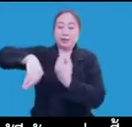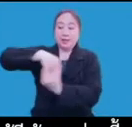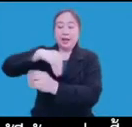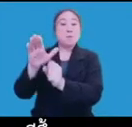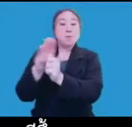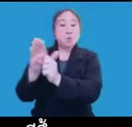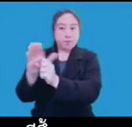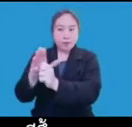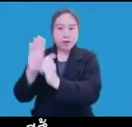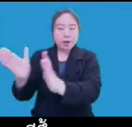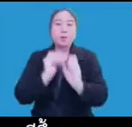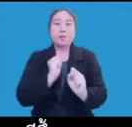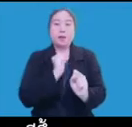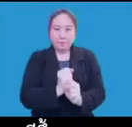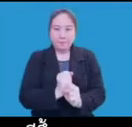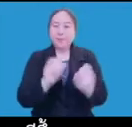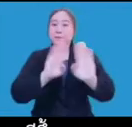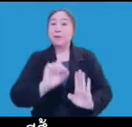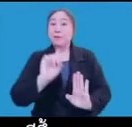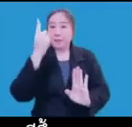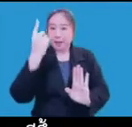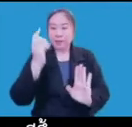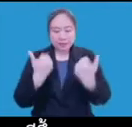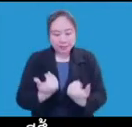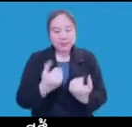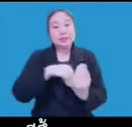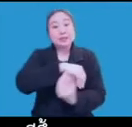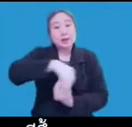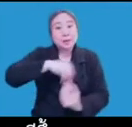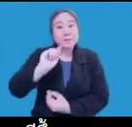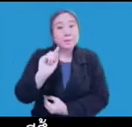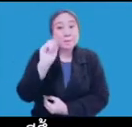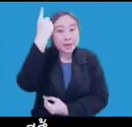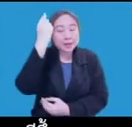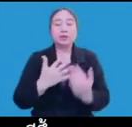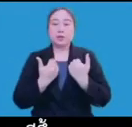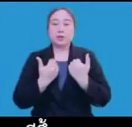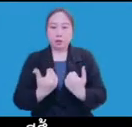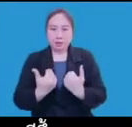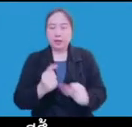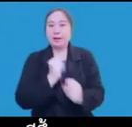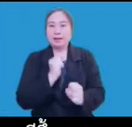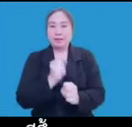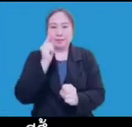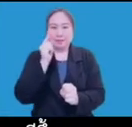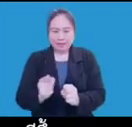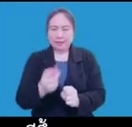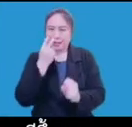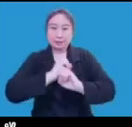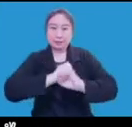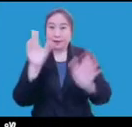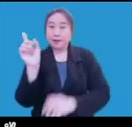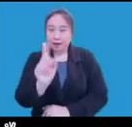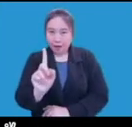ญาของชีวิตพอเพียงมาใช้โดยใช้ทฤษฎีใหม่นะคะซึ่งทฤษฎีใหม่เนี่ยค่ะสิ่งที่จะเป็นแนวทางปฏิบัติที่เป็นรูปธรร